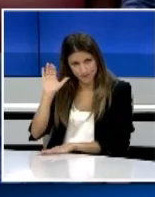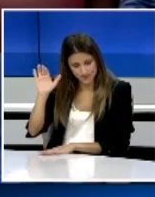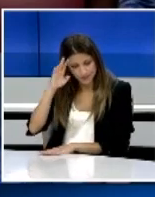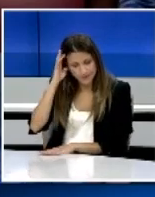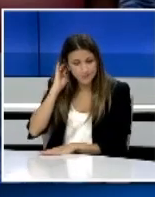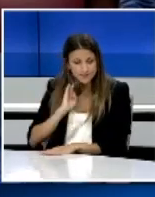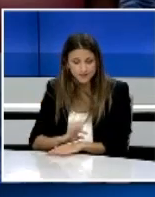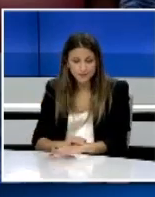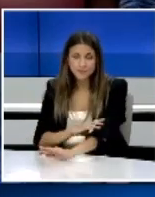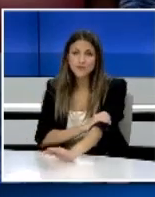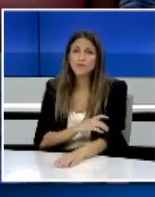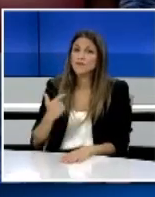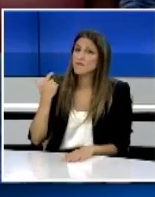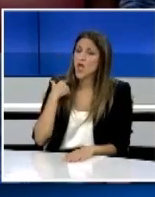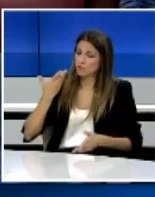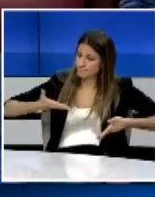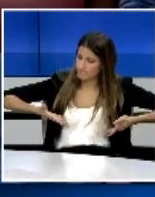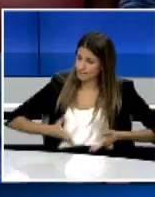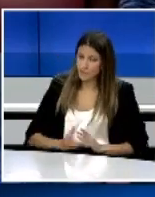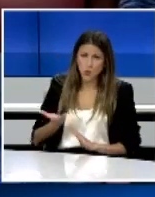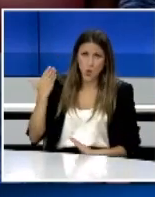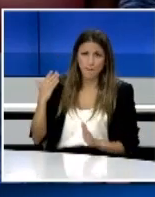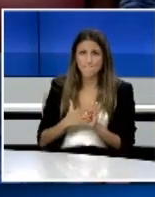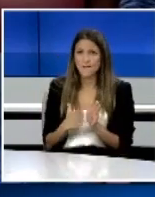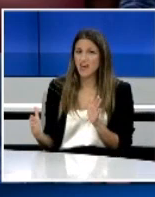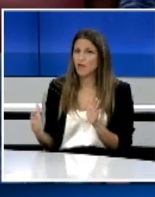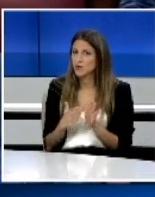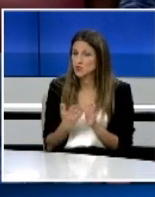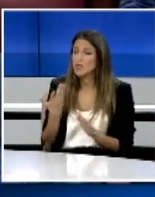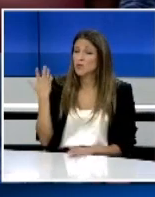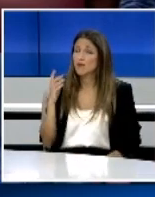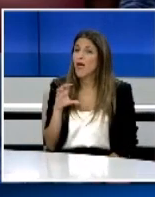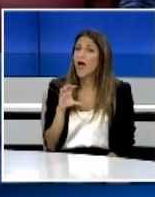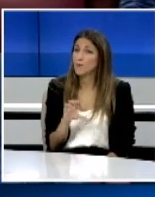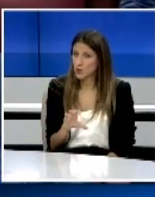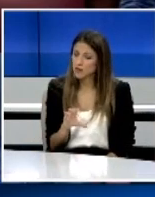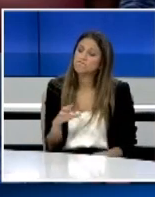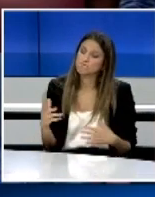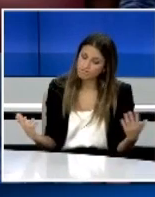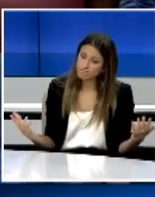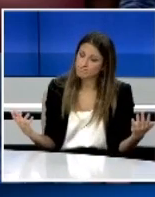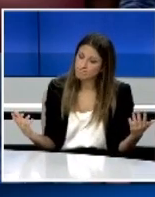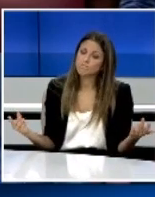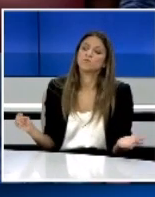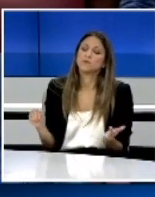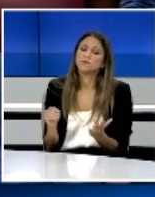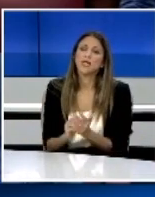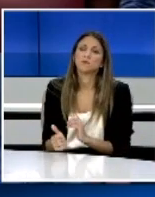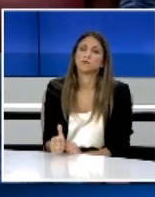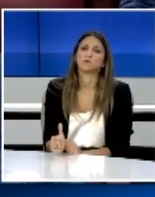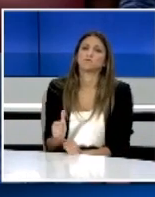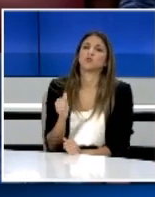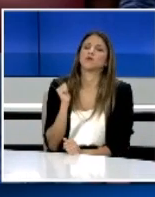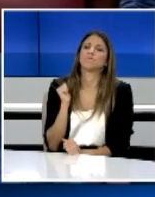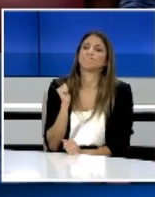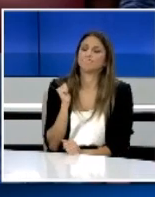Είμαι τέκνο της περίοδου εκείνης και μιας εποχής όπου πράγματι έβαλε ξανά τη χώρα σε